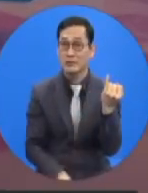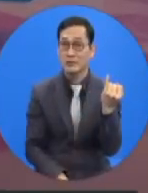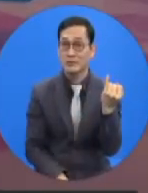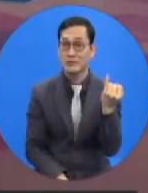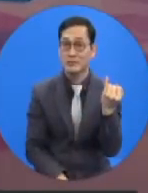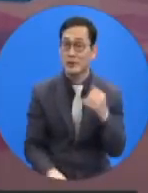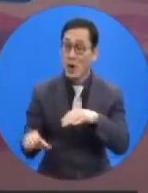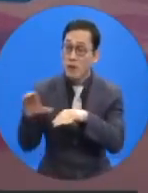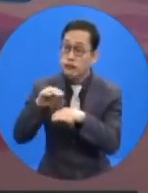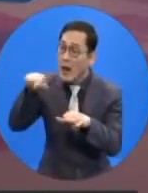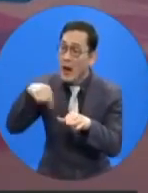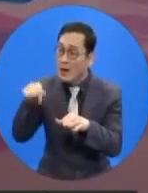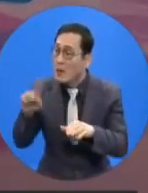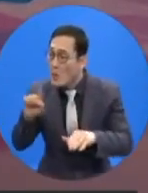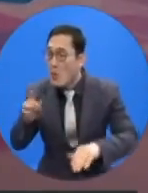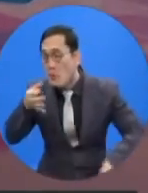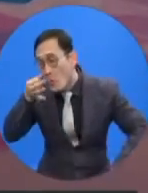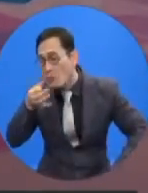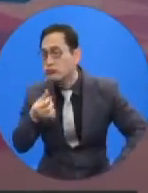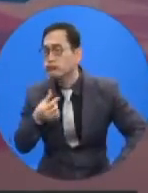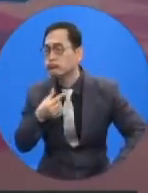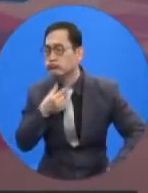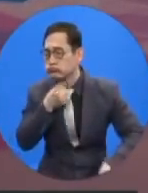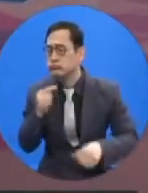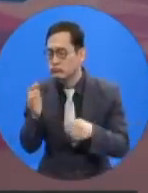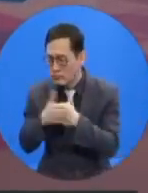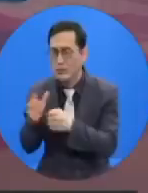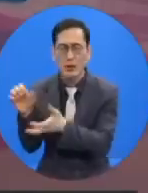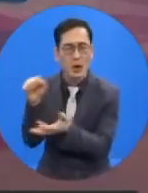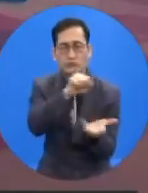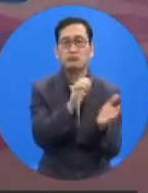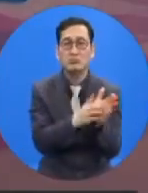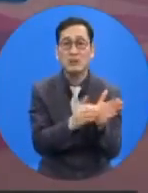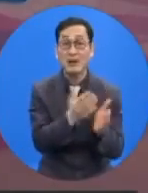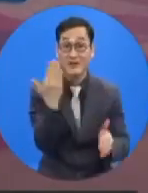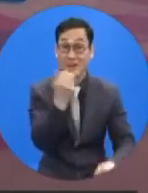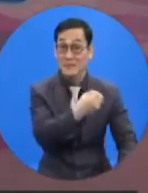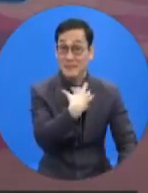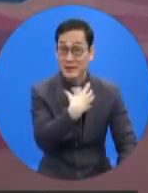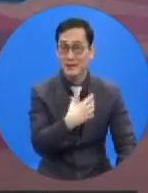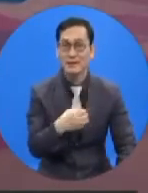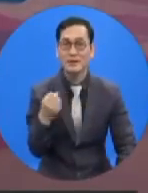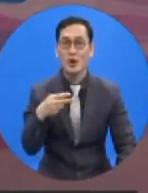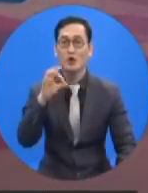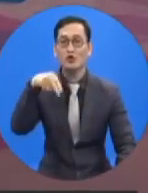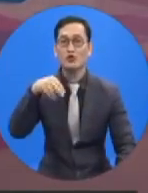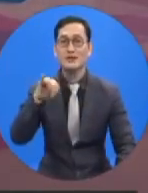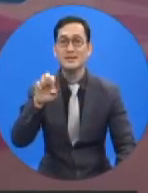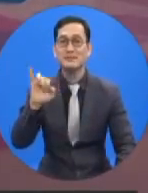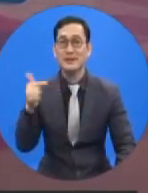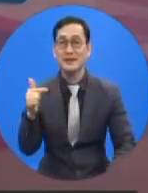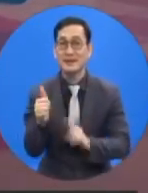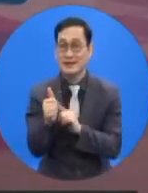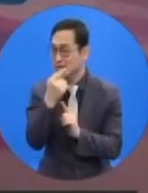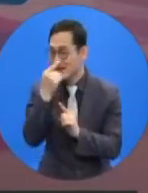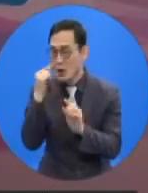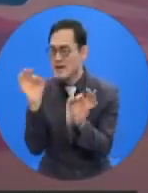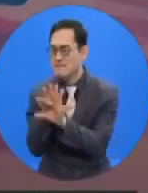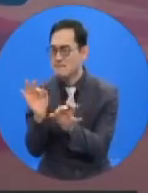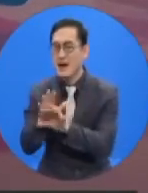무엇이 들었는지 보기 위해서 PC를 가져왔다라고 말한 바 있고, 유시민 노면재단 이사장은 증거인멸이